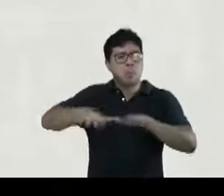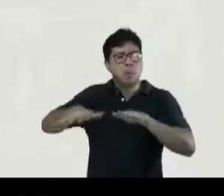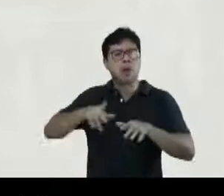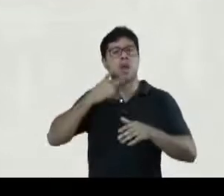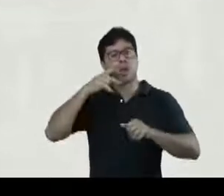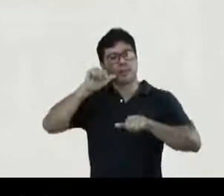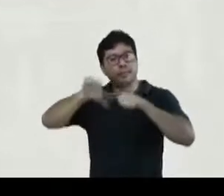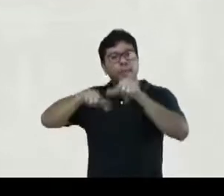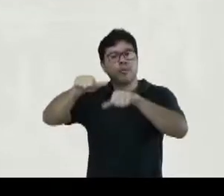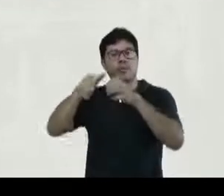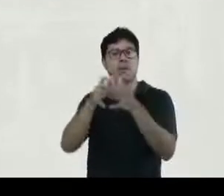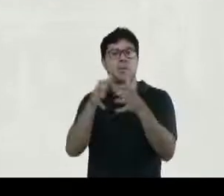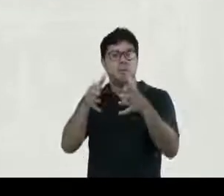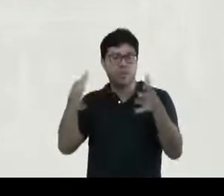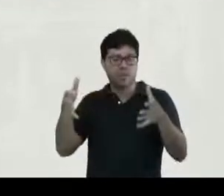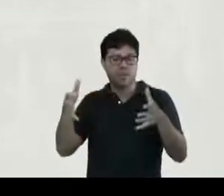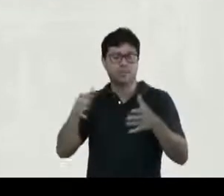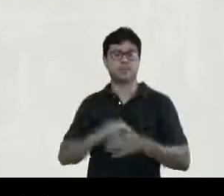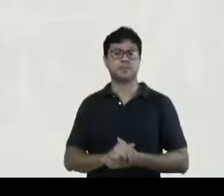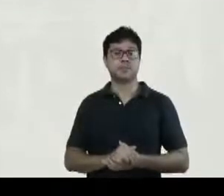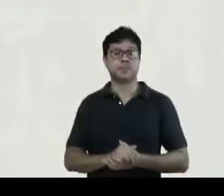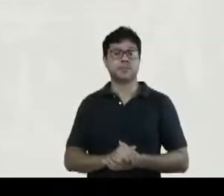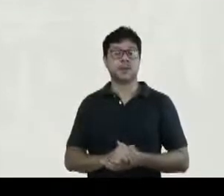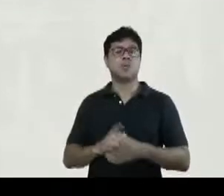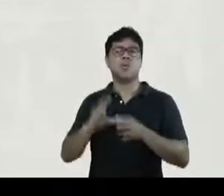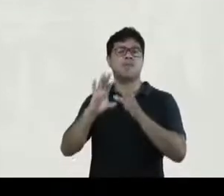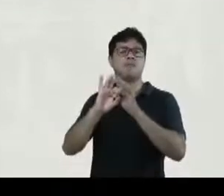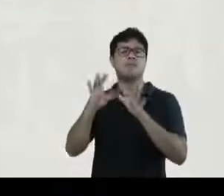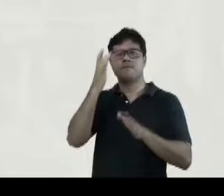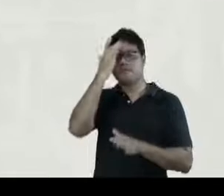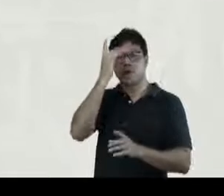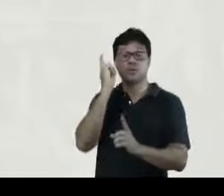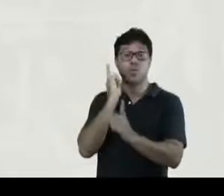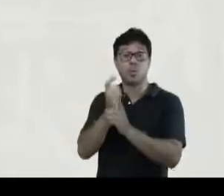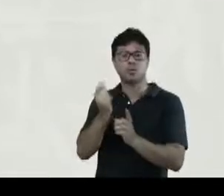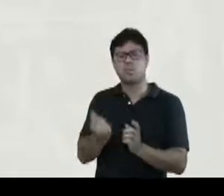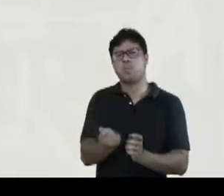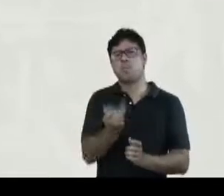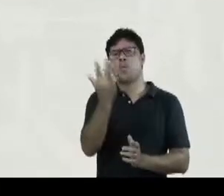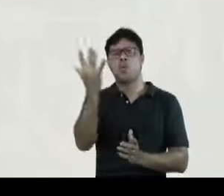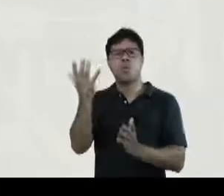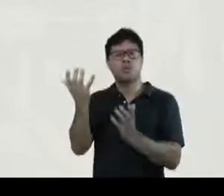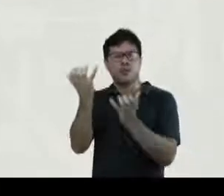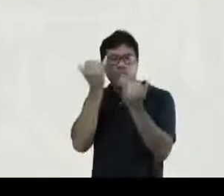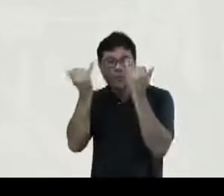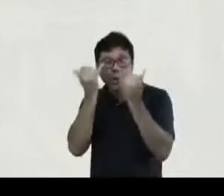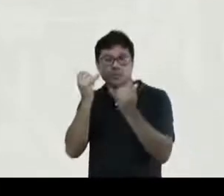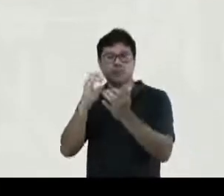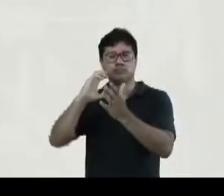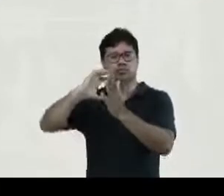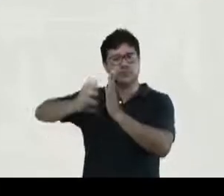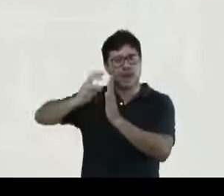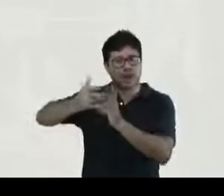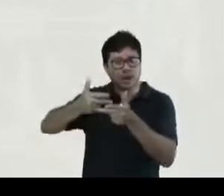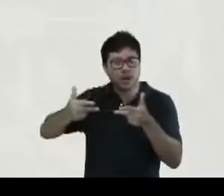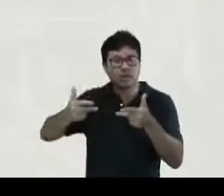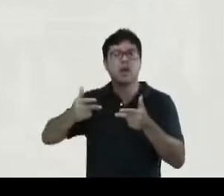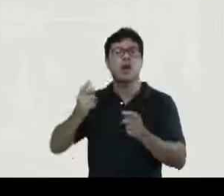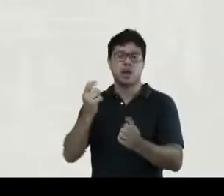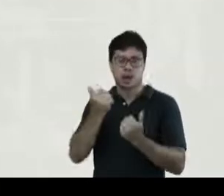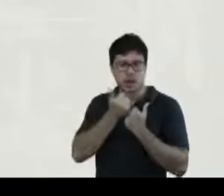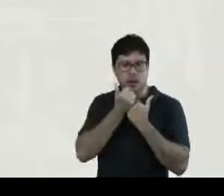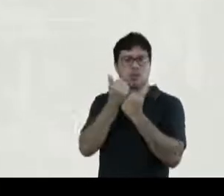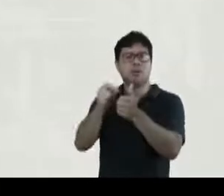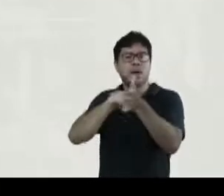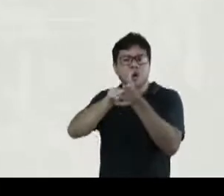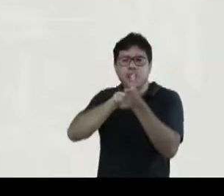Die Verfügbarkeit erheblicher Datenmengen unterstützt die eigene Erschließung weit über die Grenzen der